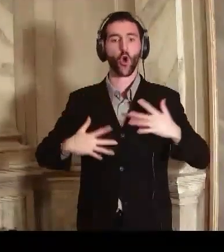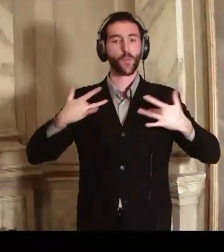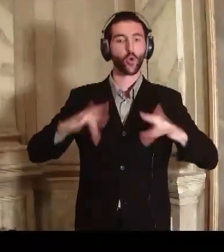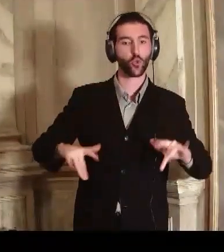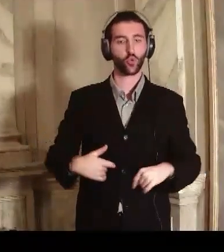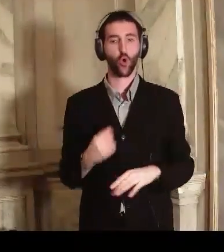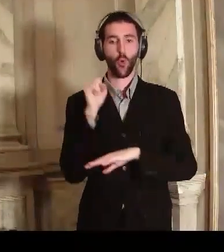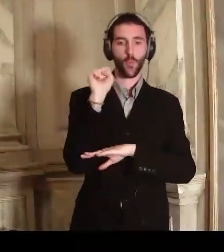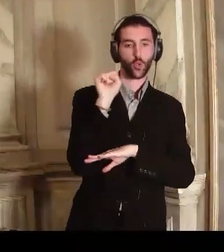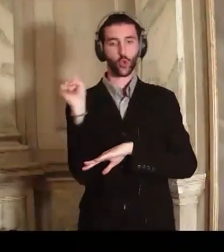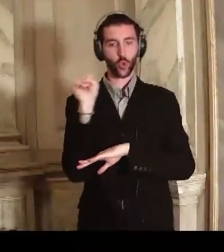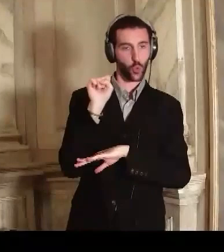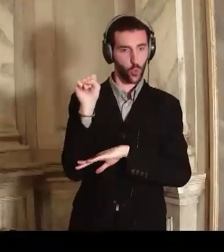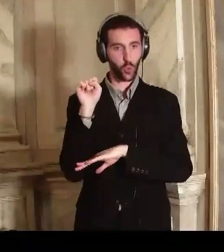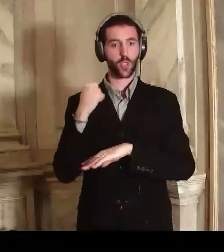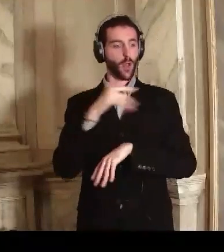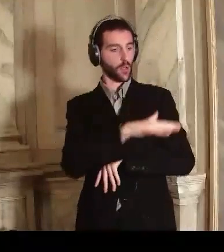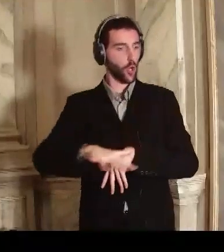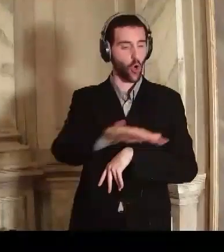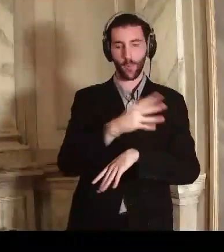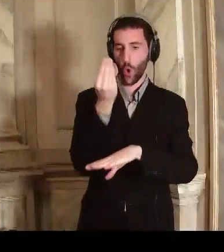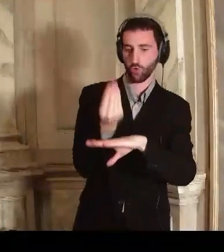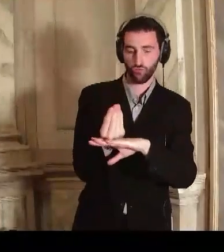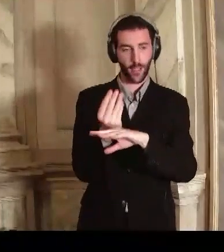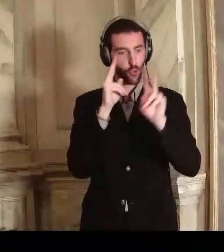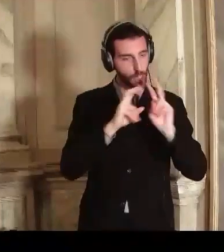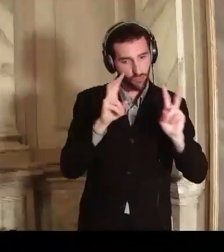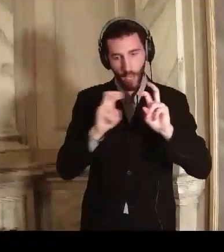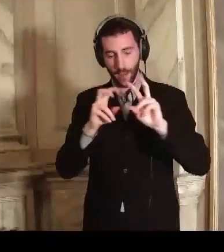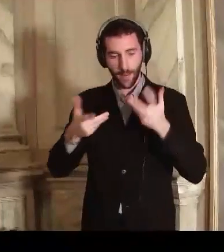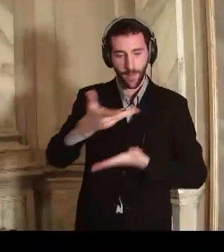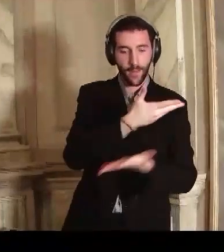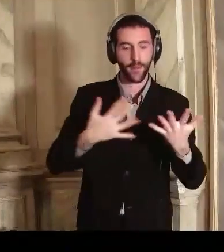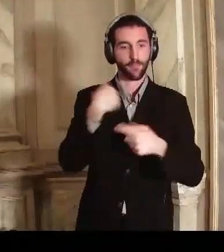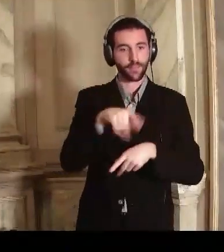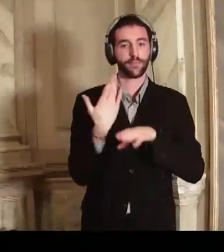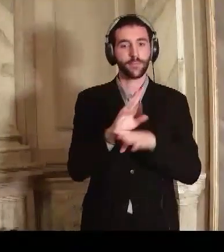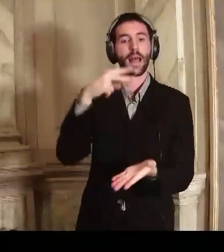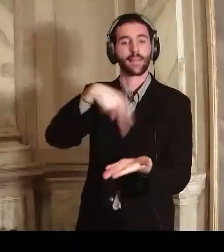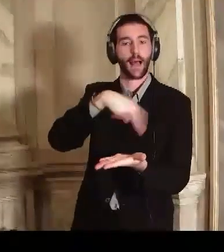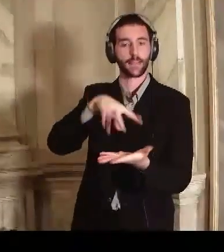postura, l'oggetto, il paesaggio e il gesto, penetrando il cuore stesso di ciò che è la danza.